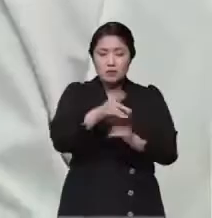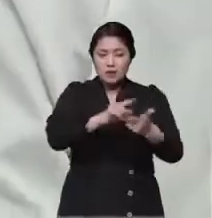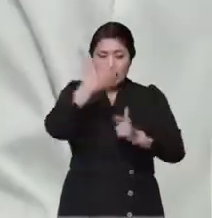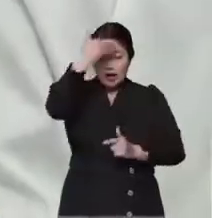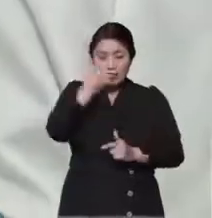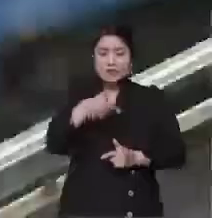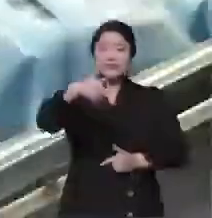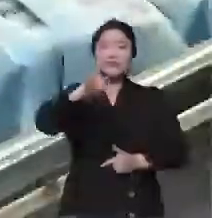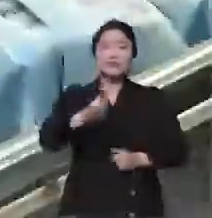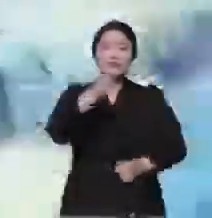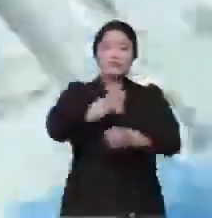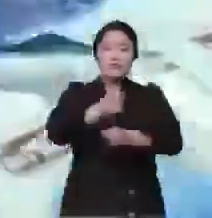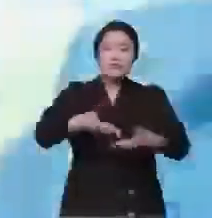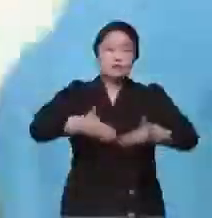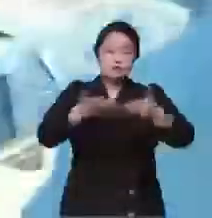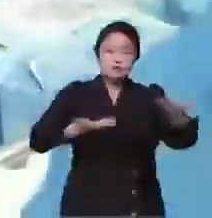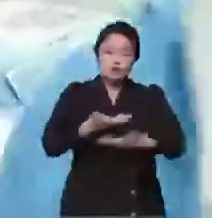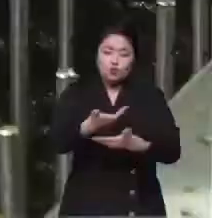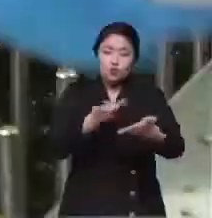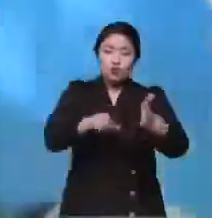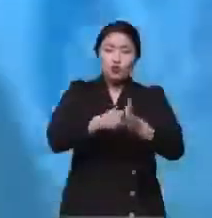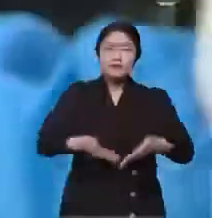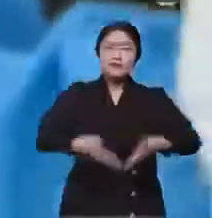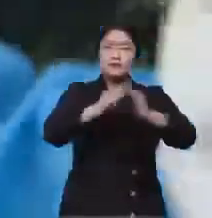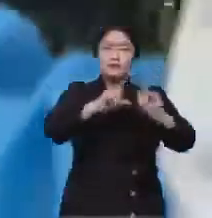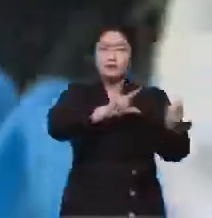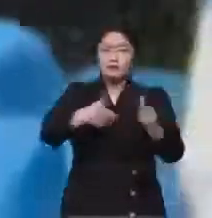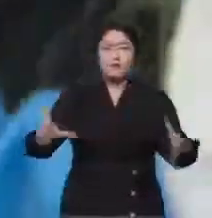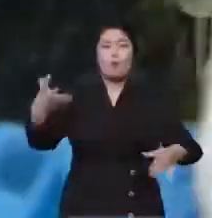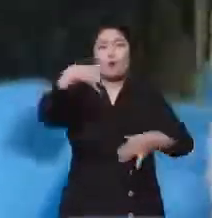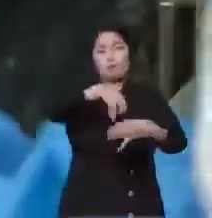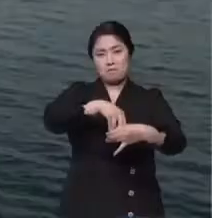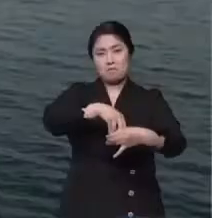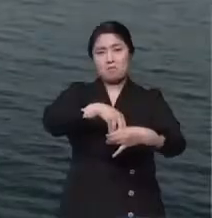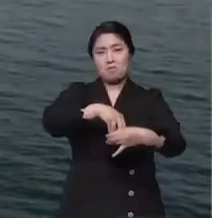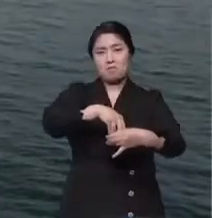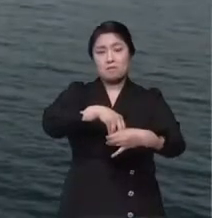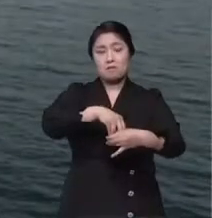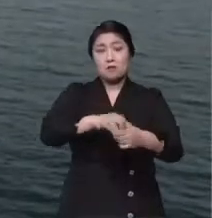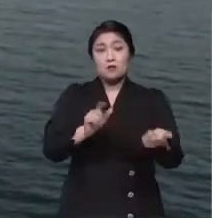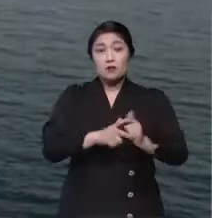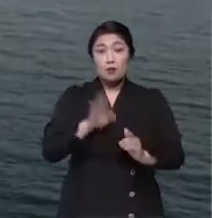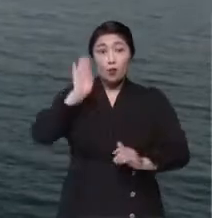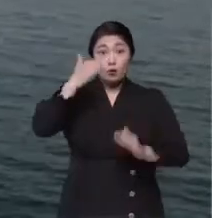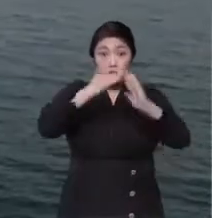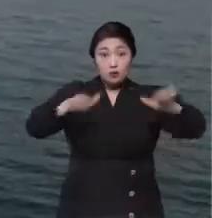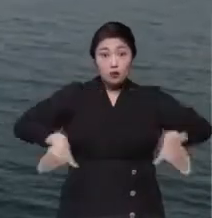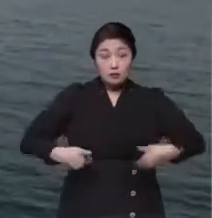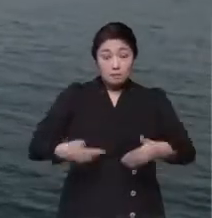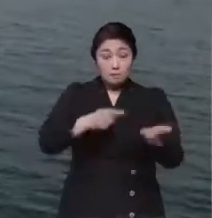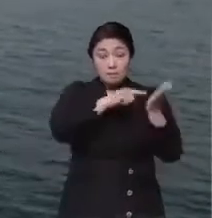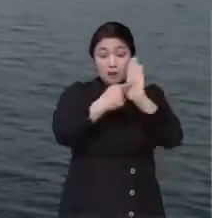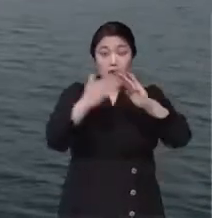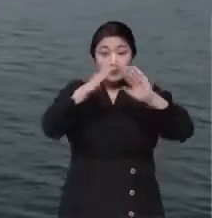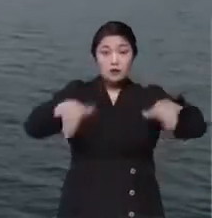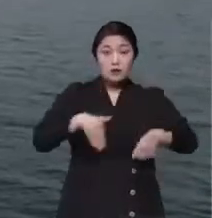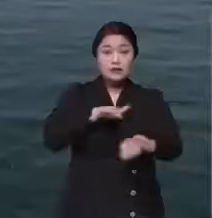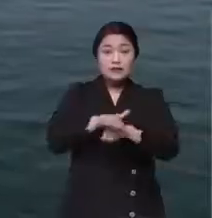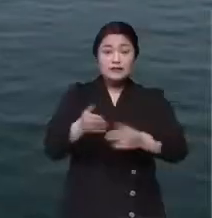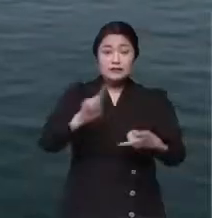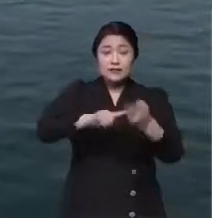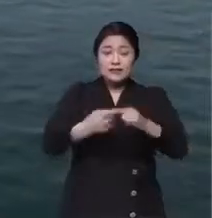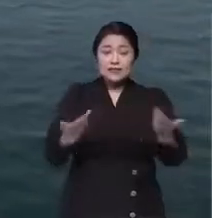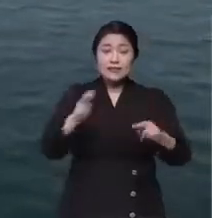축인 마른김 생산과 유통을 위한 시설 건립 등이 포함됐습니다. 최근 전라남도가 발표한 전남형